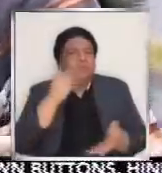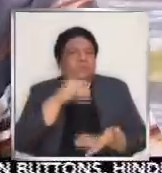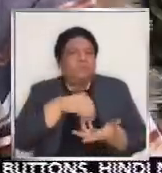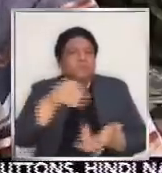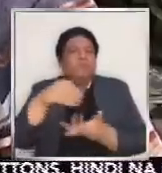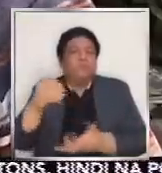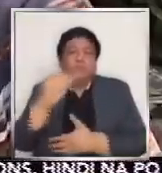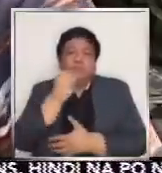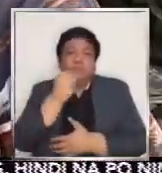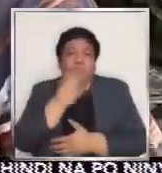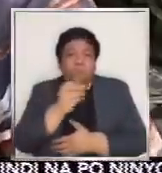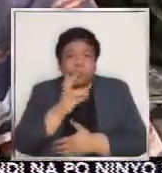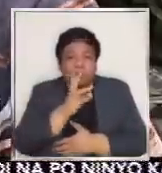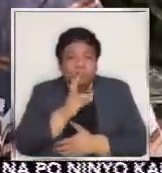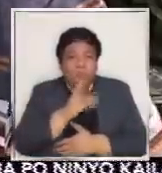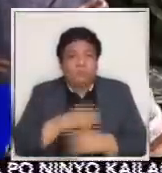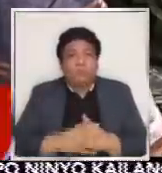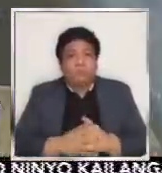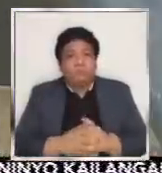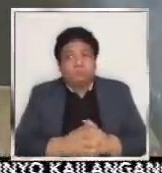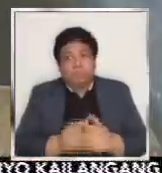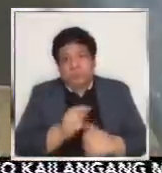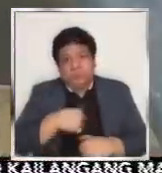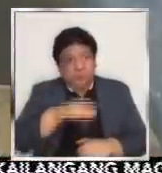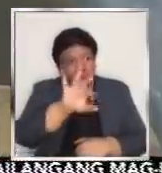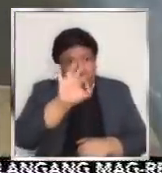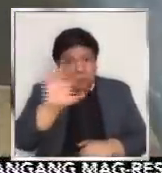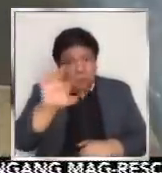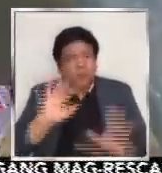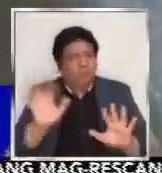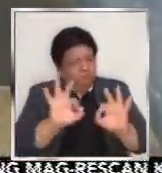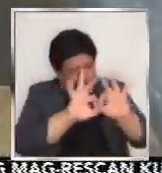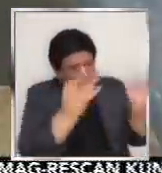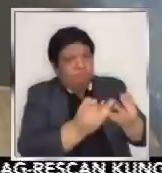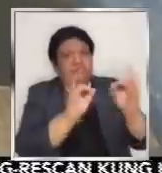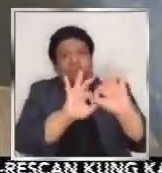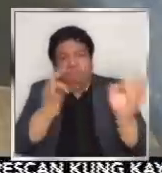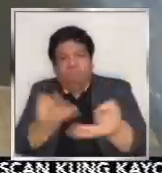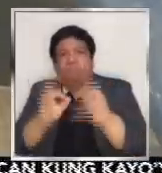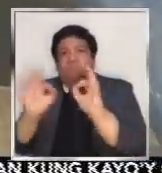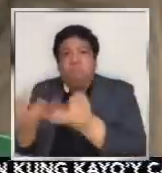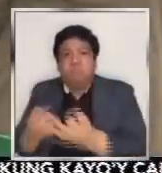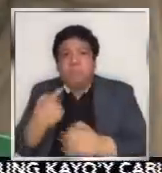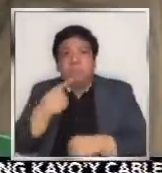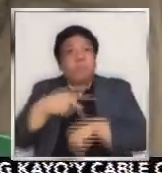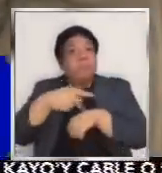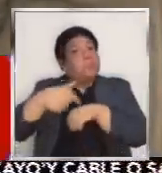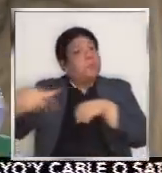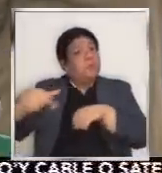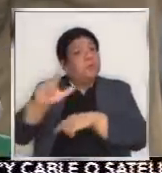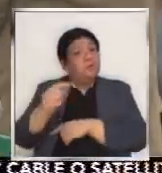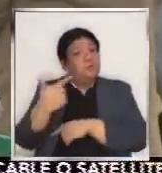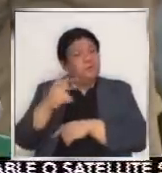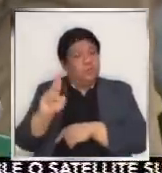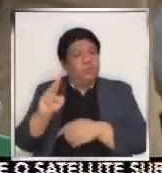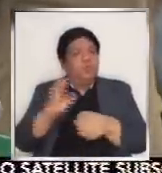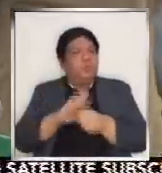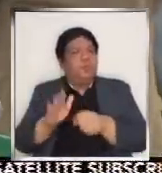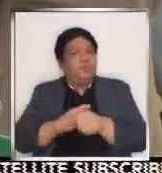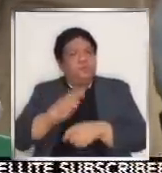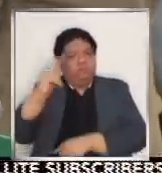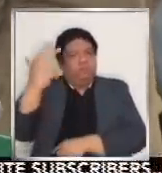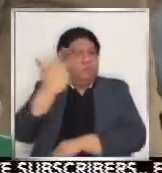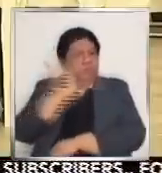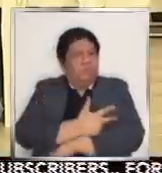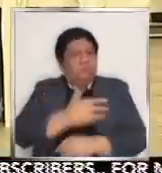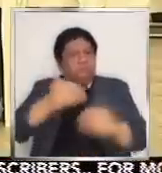po tayo mamimili. Pamilya-pamilya talaga. Ayon sa Parañaque LGU, sapat na raw ang 3 araw na calibrated lockdown para